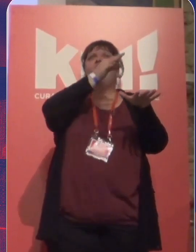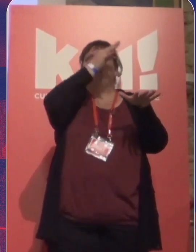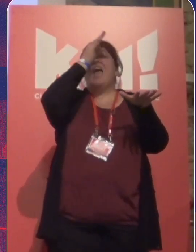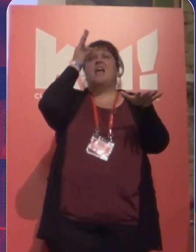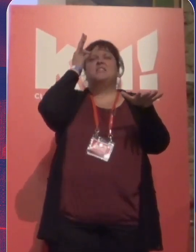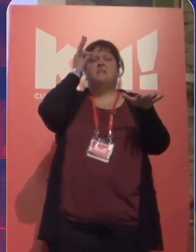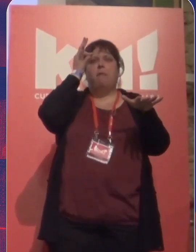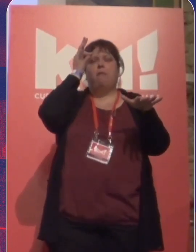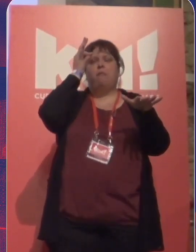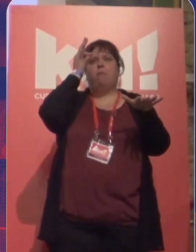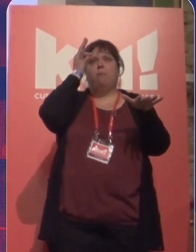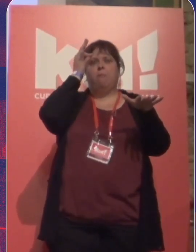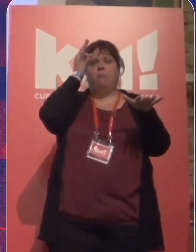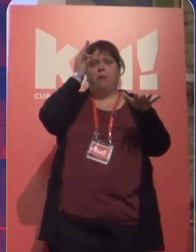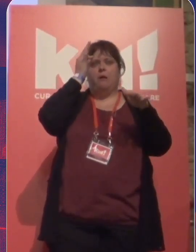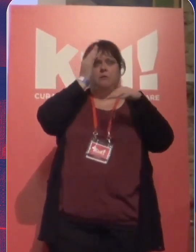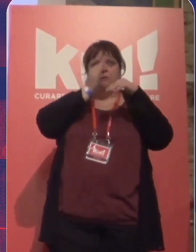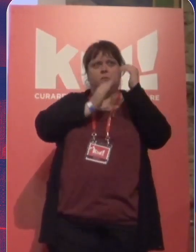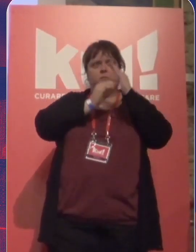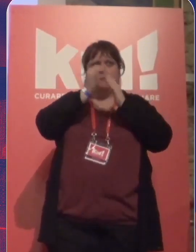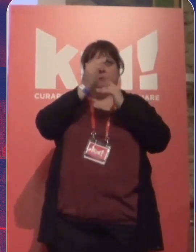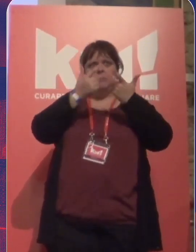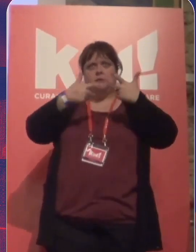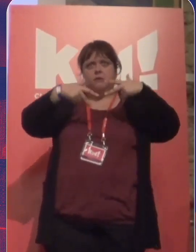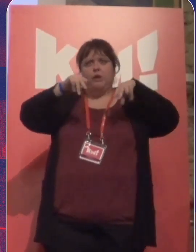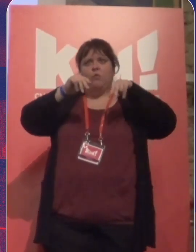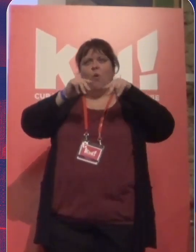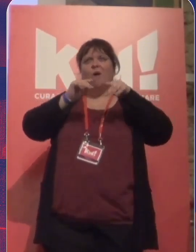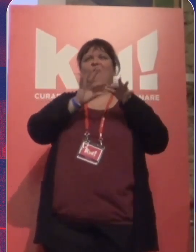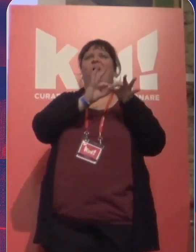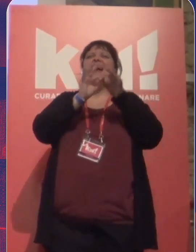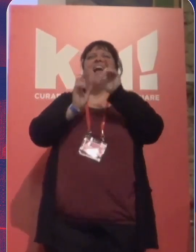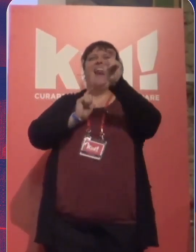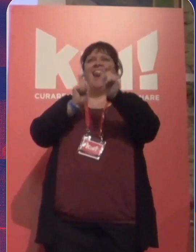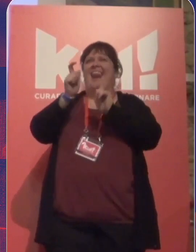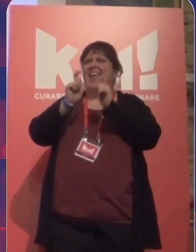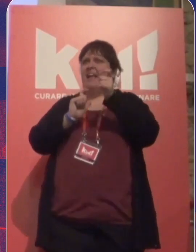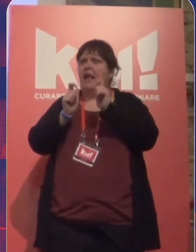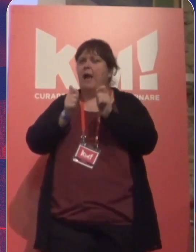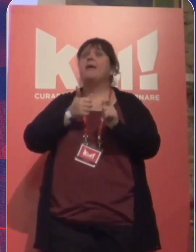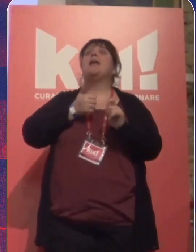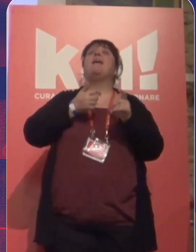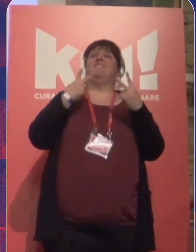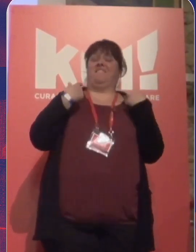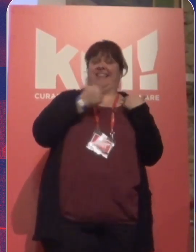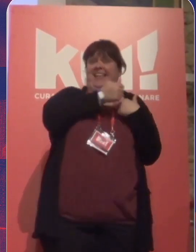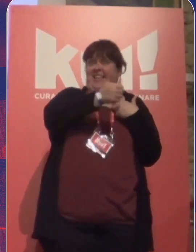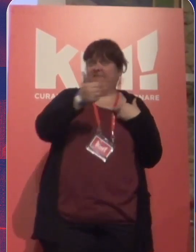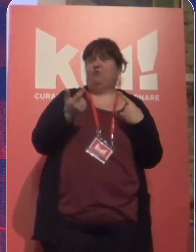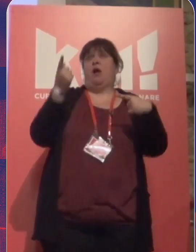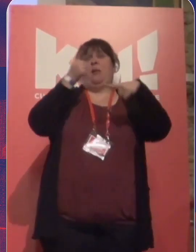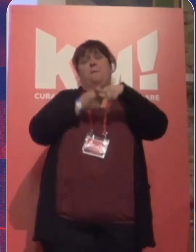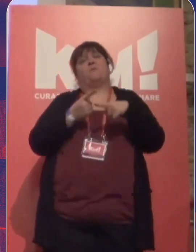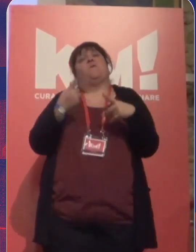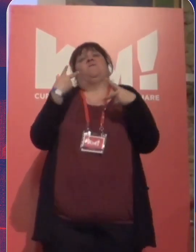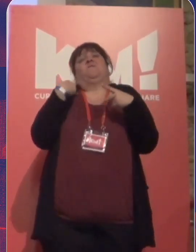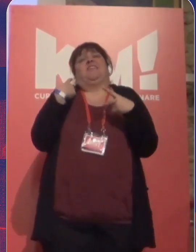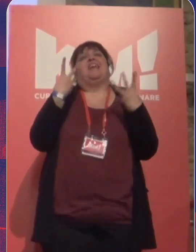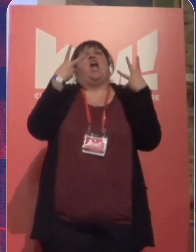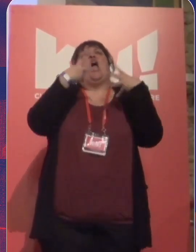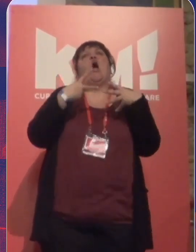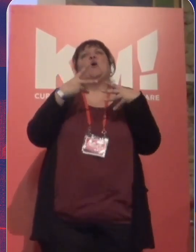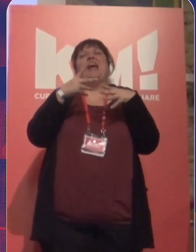vite individuali ma anche nelle vite delle organizzazioni secondo punto che è